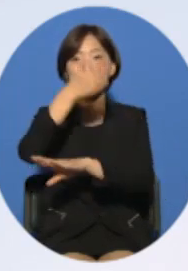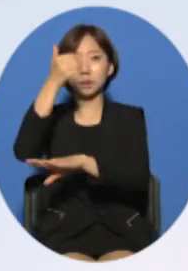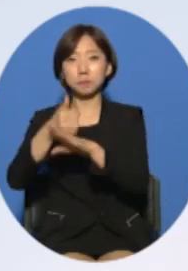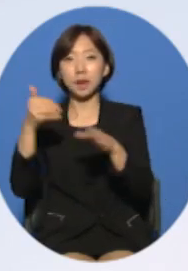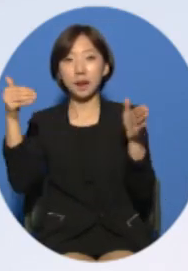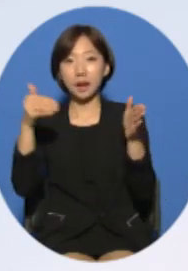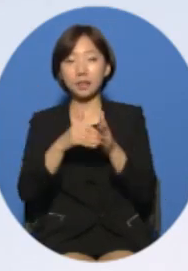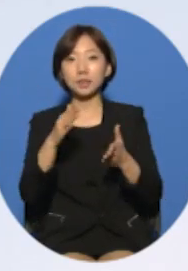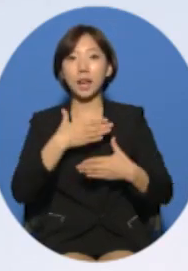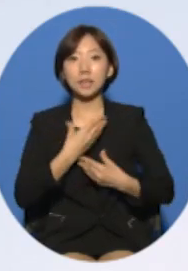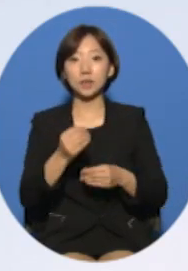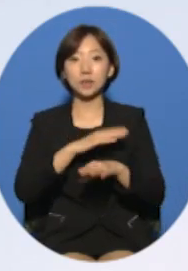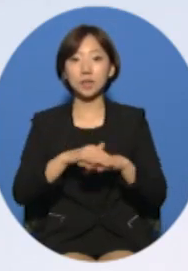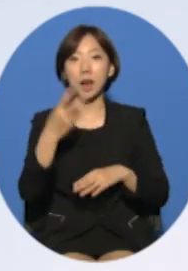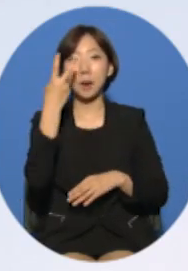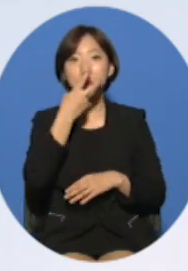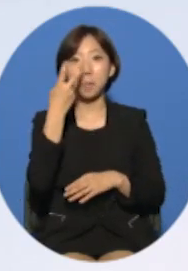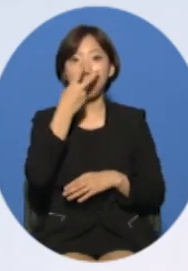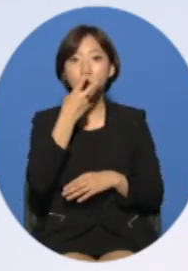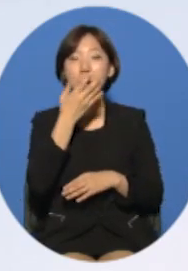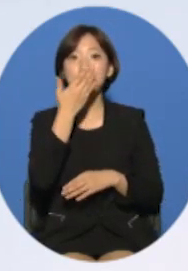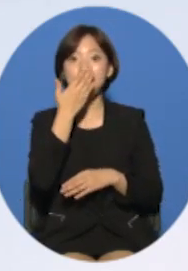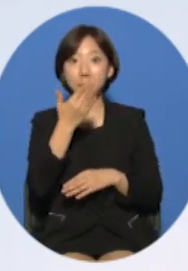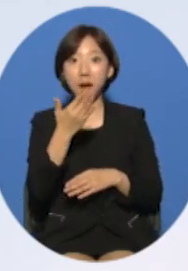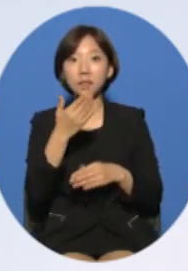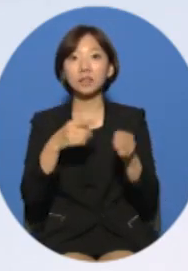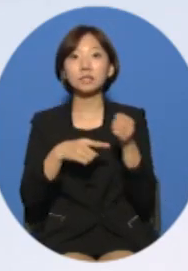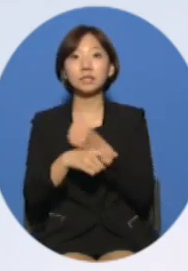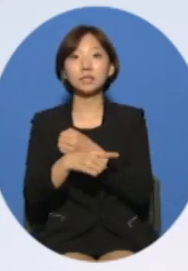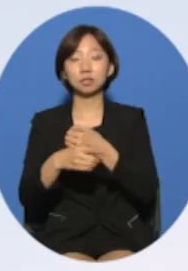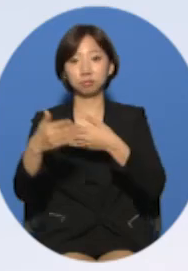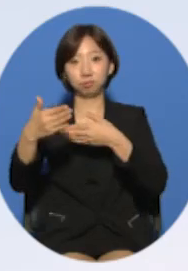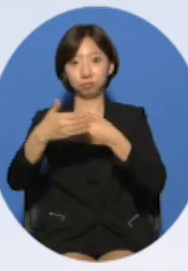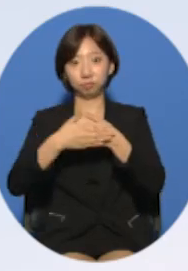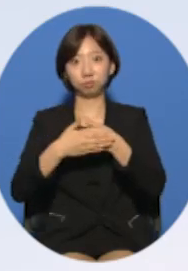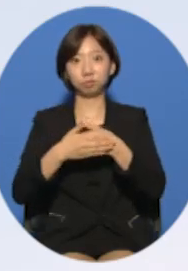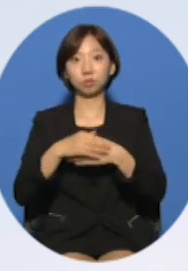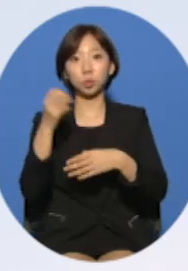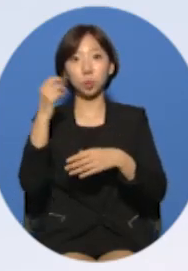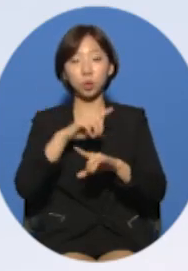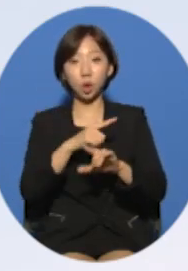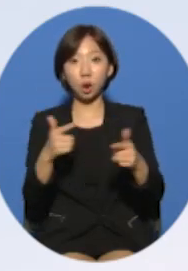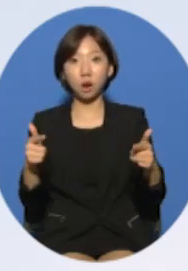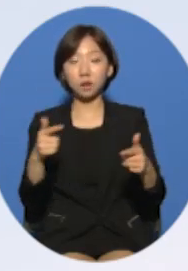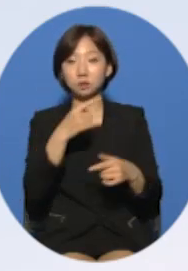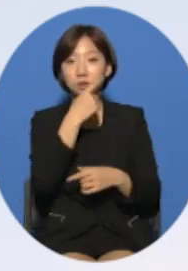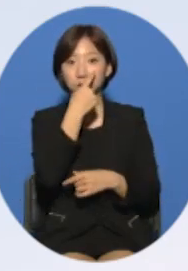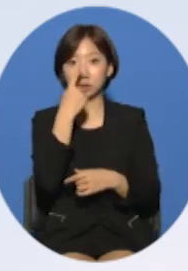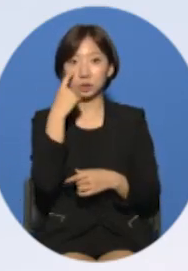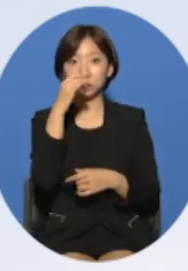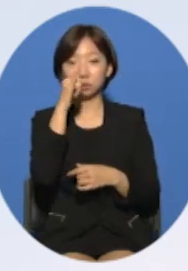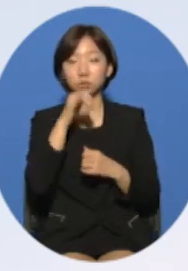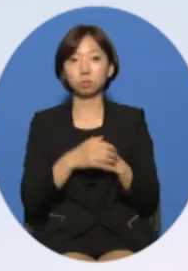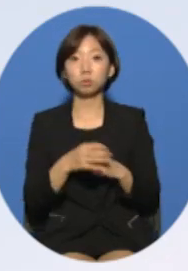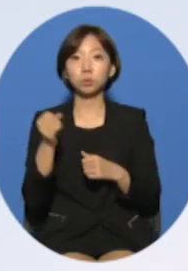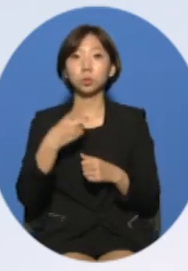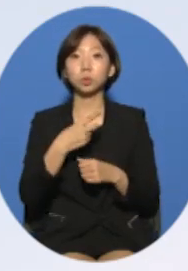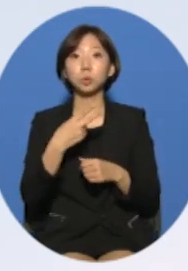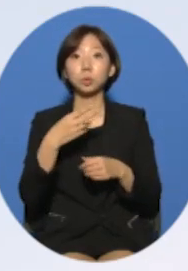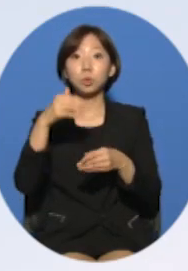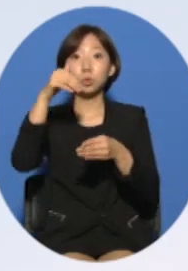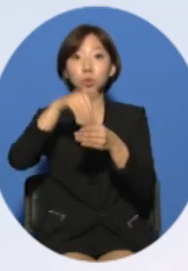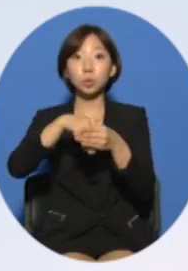잘 보관이 되고 있다는 것을 표식할 수 있는 여러 가지 장치들이 굉장히 많더라고요. 네, 그래서 투표함 위에다가도 그 홀로그램 그